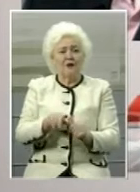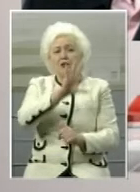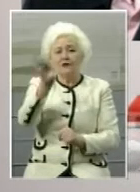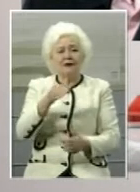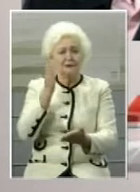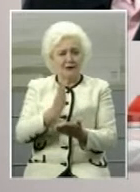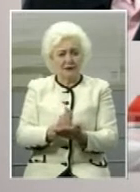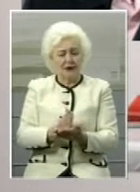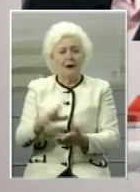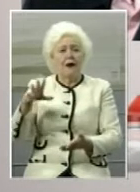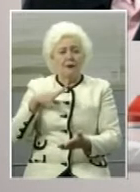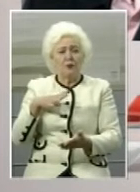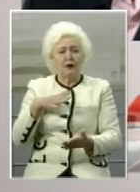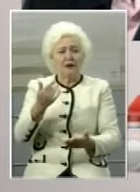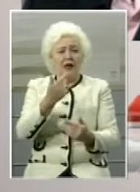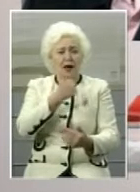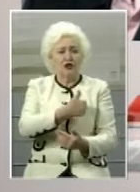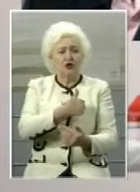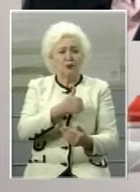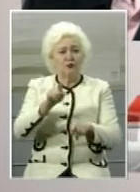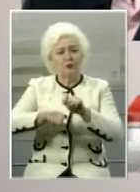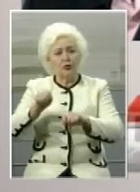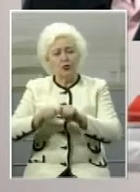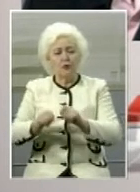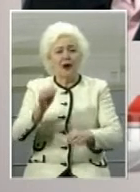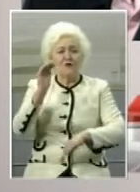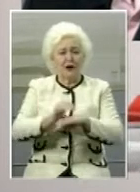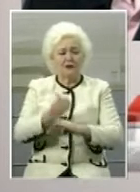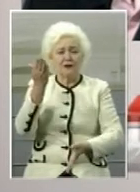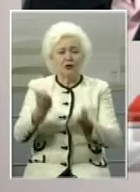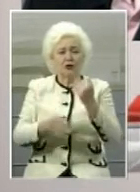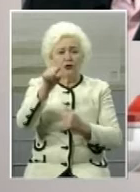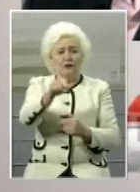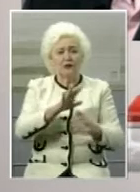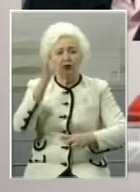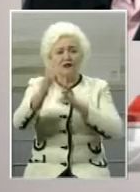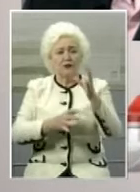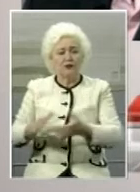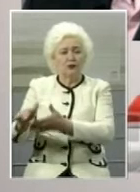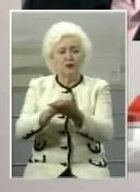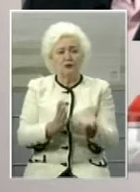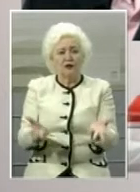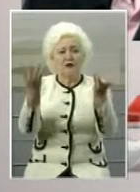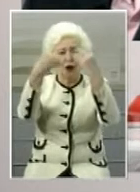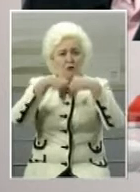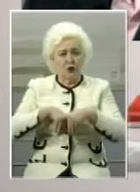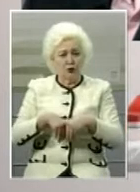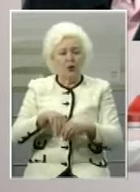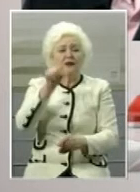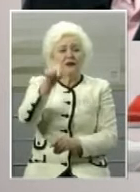є. Була спроба фактично, якщо світове суспільство це проглотить,